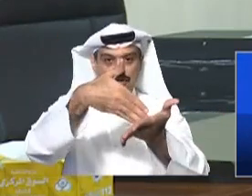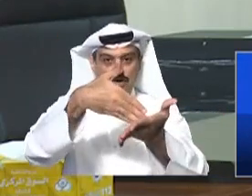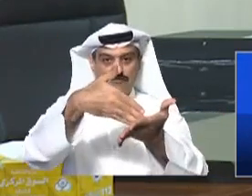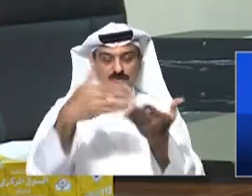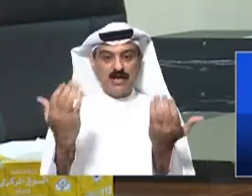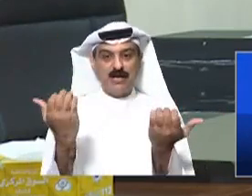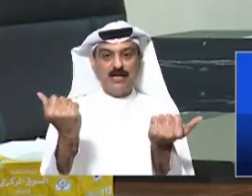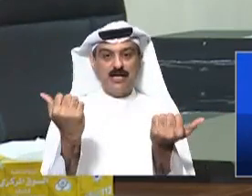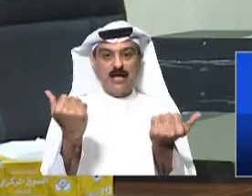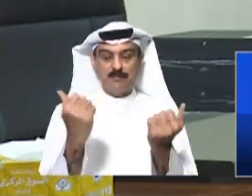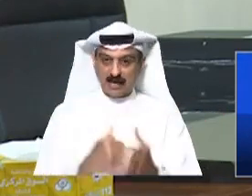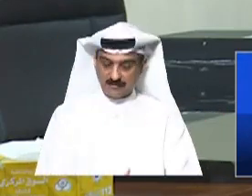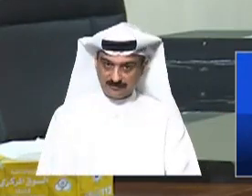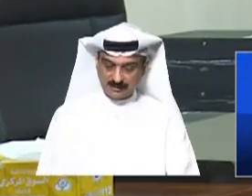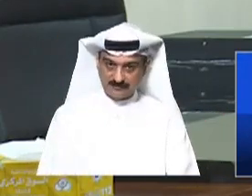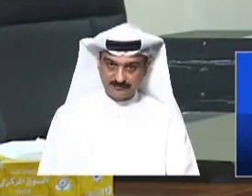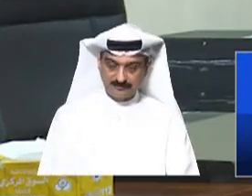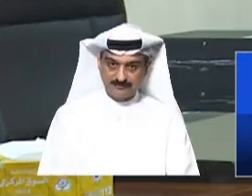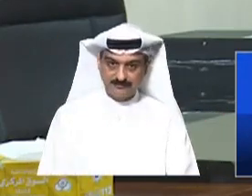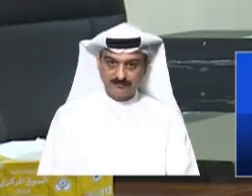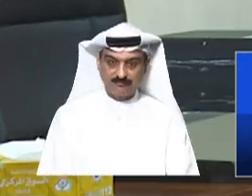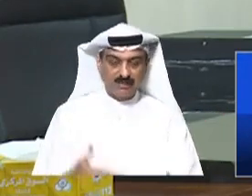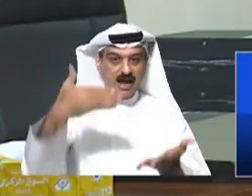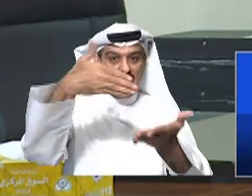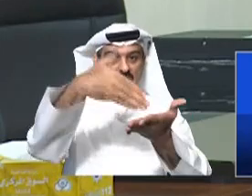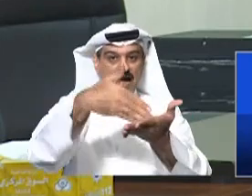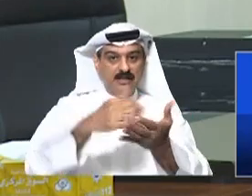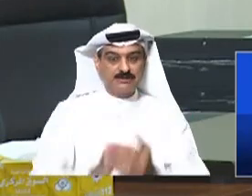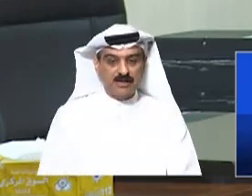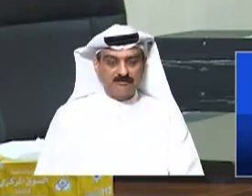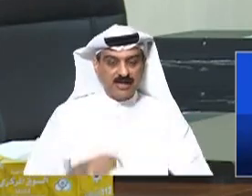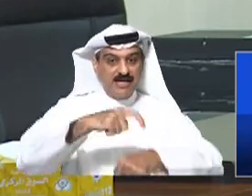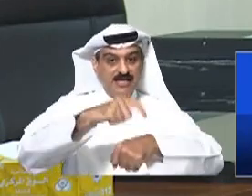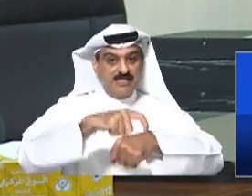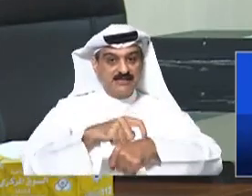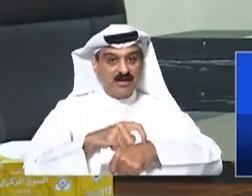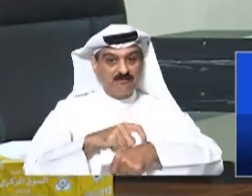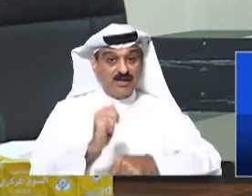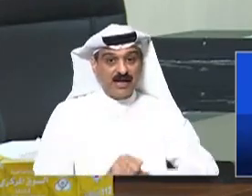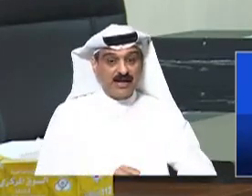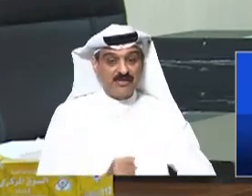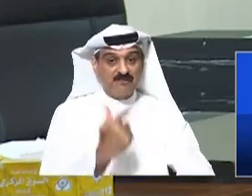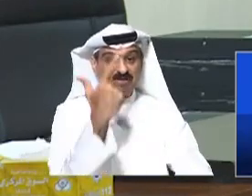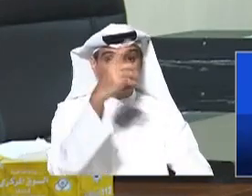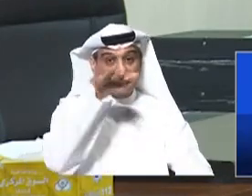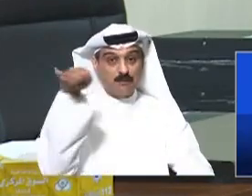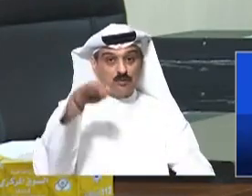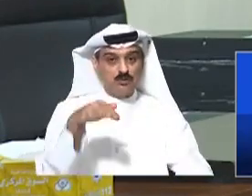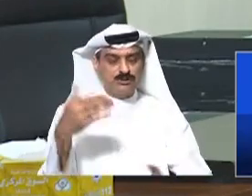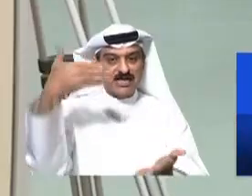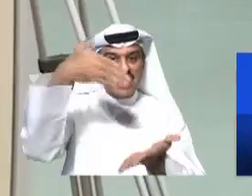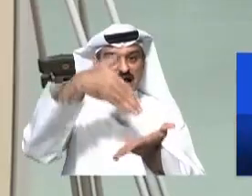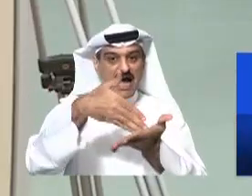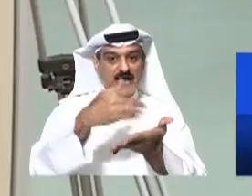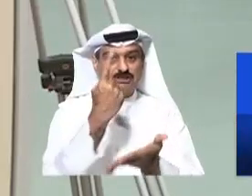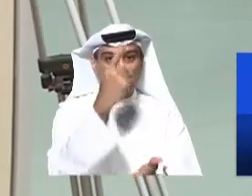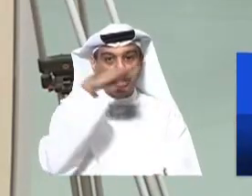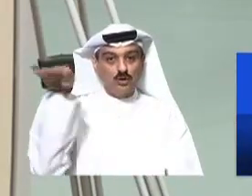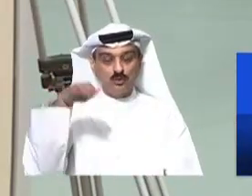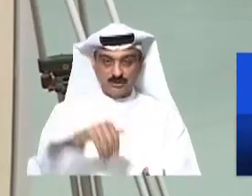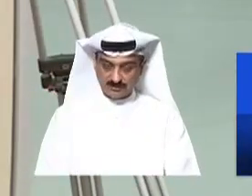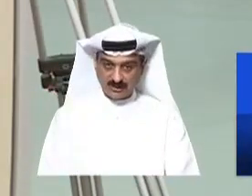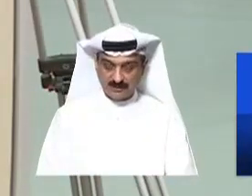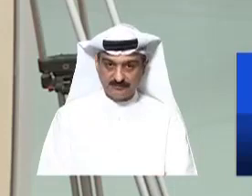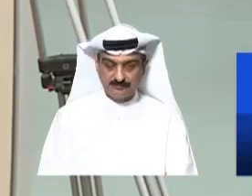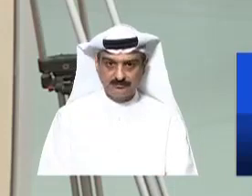إلى يوم 7/9 إن شاء الله يوم الأربعاء من الساعة 7:30 صباحا حتى 1:30 ظهرا. فترة